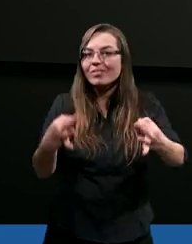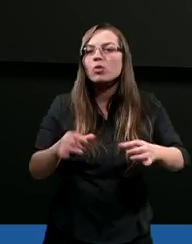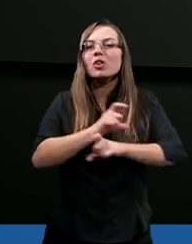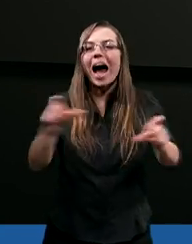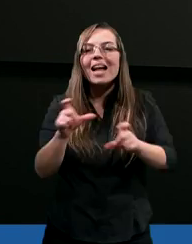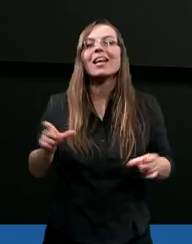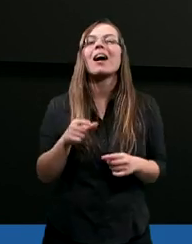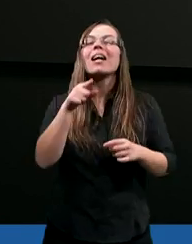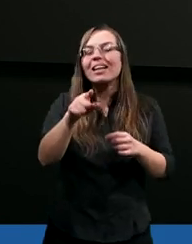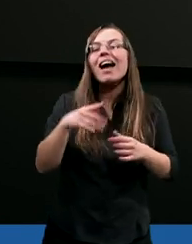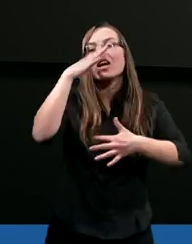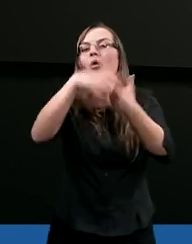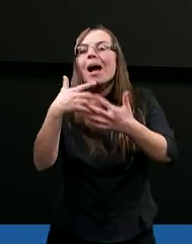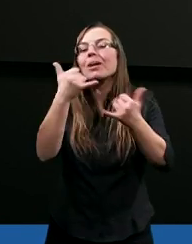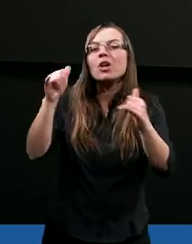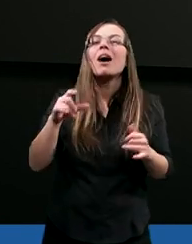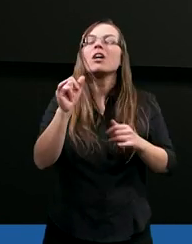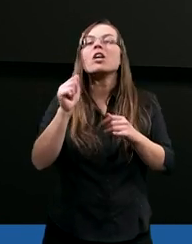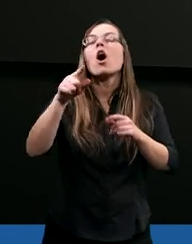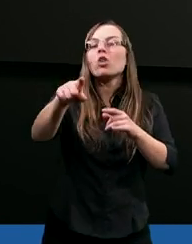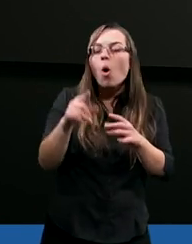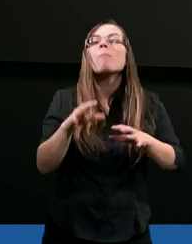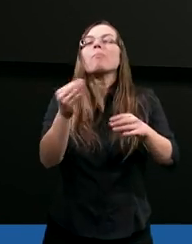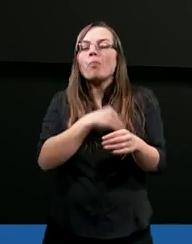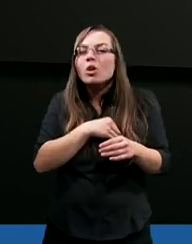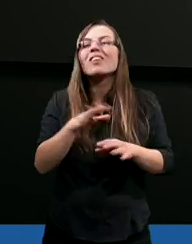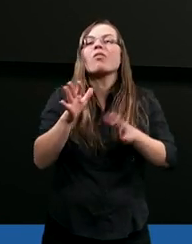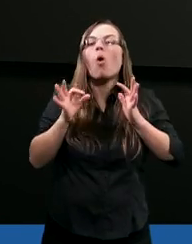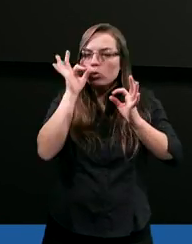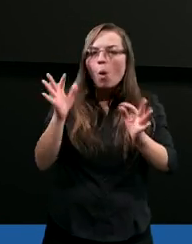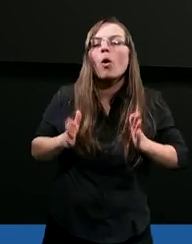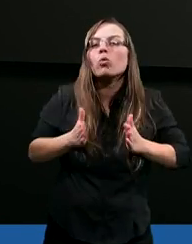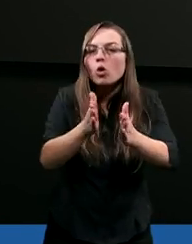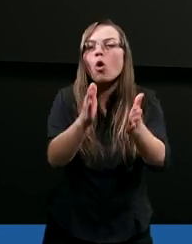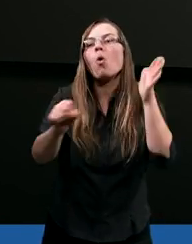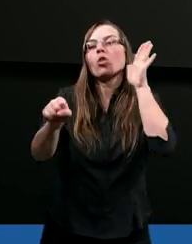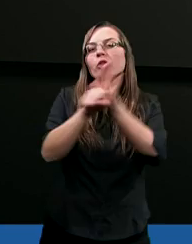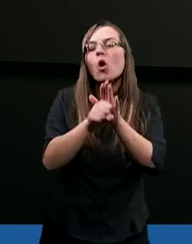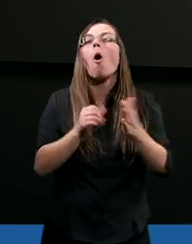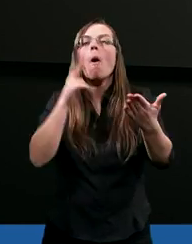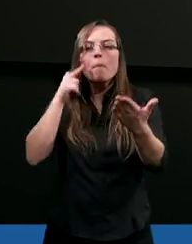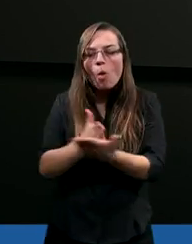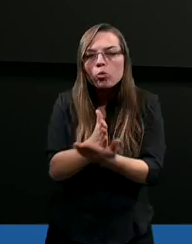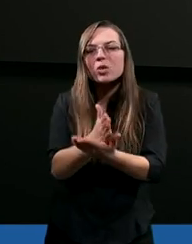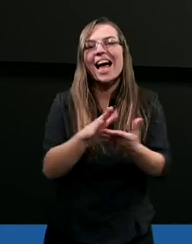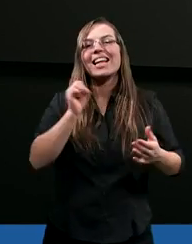takiego zamieszania, ale szli tą właściwą drogą do posłuszeństwa,